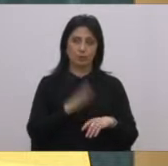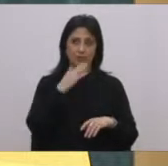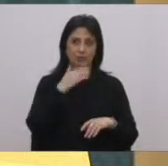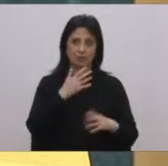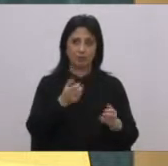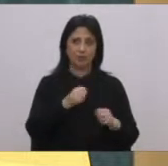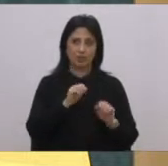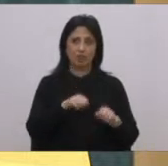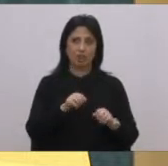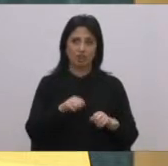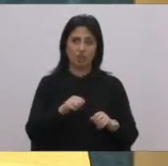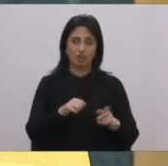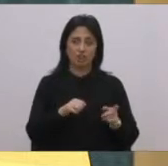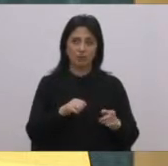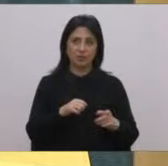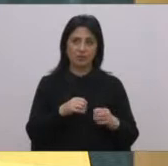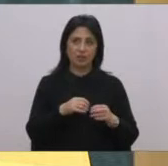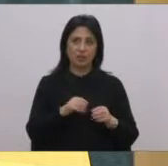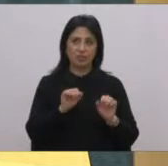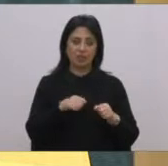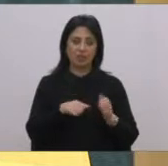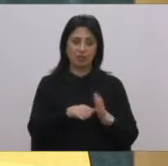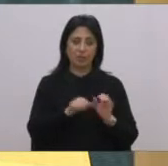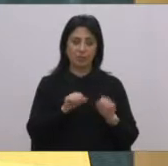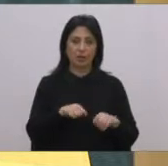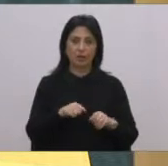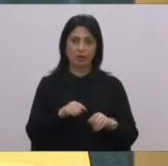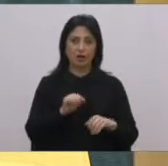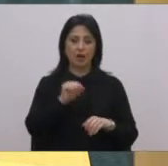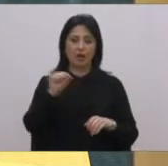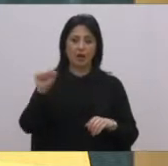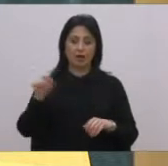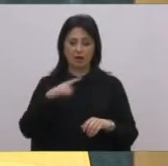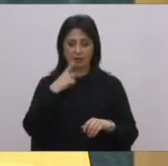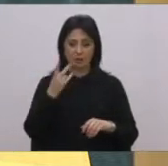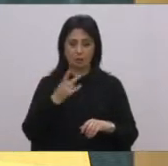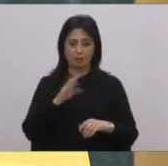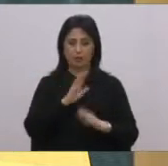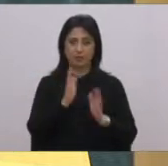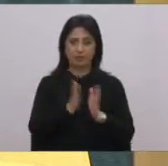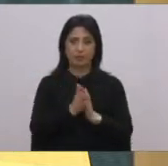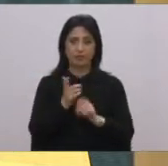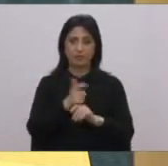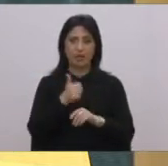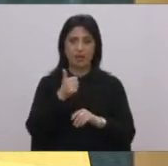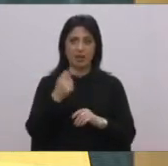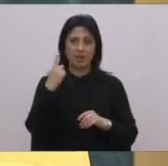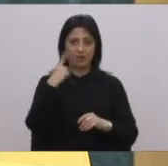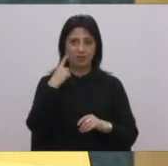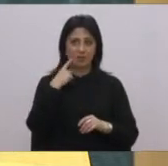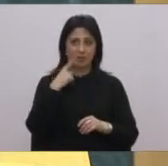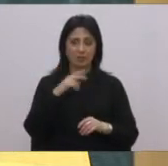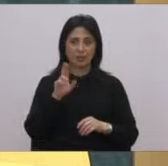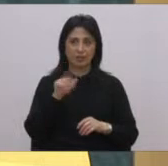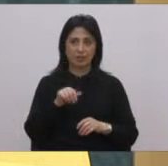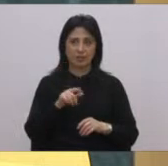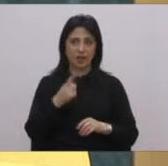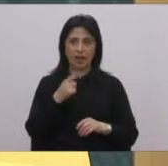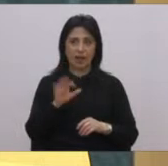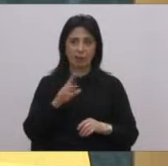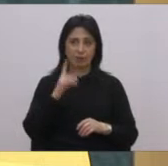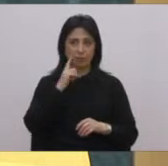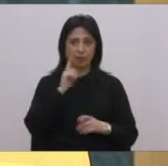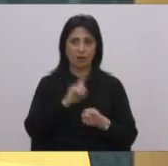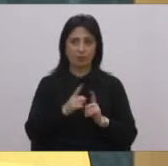მიღების შესაძლებლობები და საშუალებები არის. რა თქმა უნდა, ეს ყველაფერი ძალიან კარგად გვესმის და არა მხოლოდ